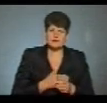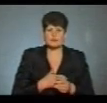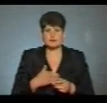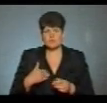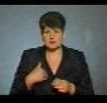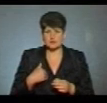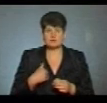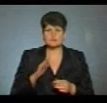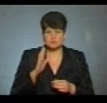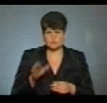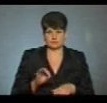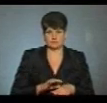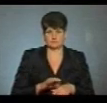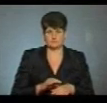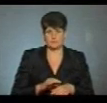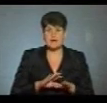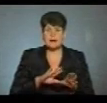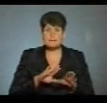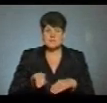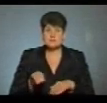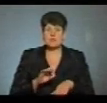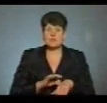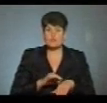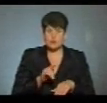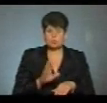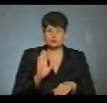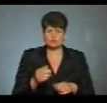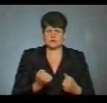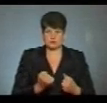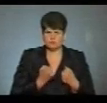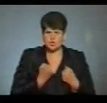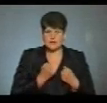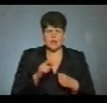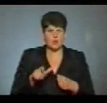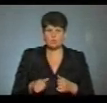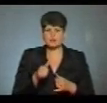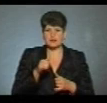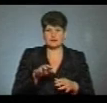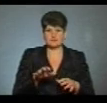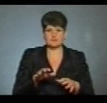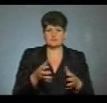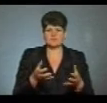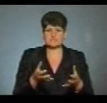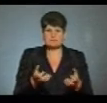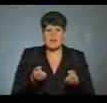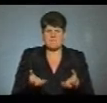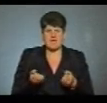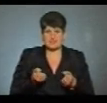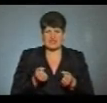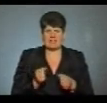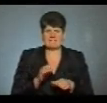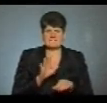хотіли, перенесуть. Після перенесеної хвороби сформується імунітет, люди вже будуть несприйнятливі до цього вірусу. Коли більшість